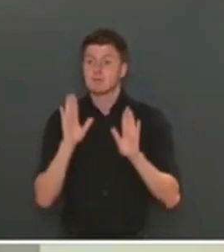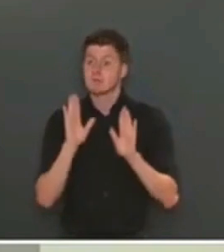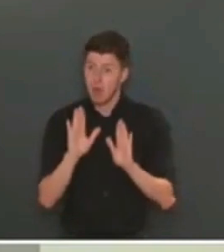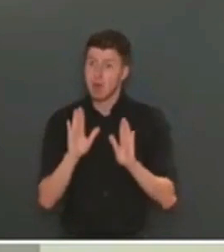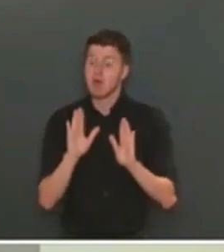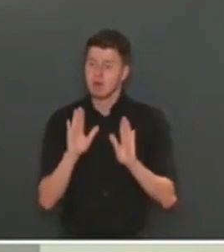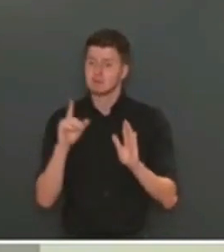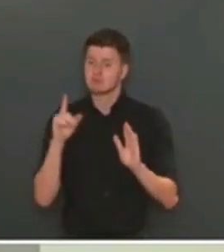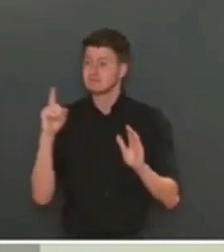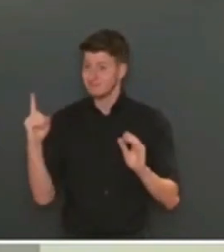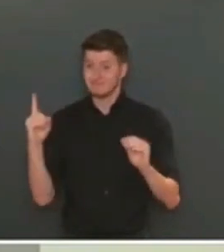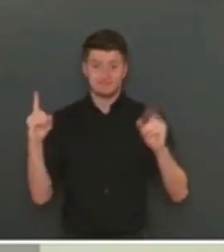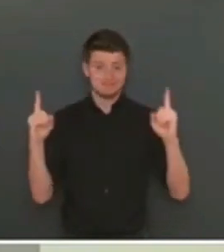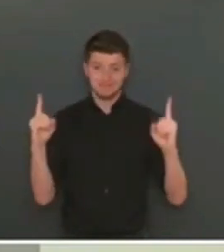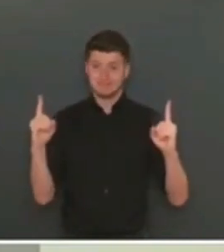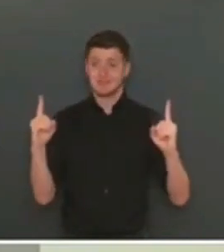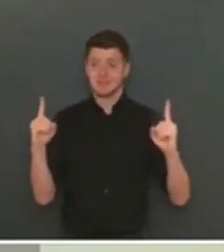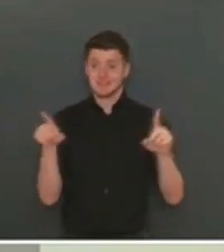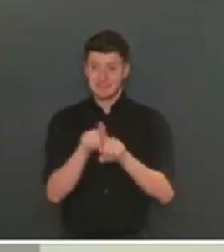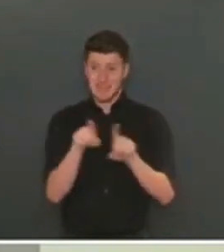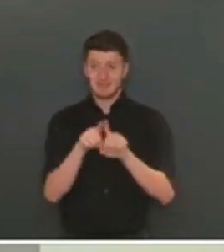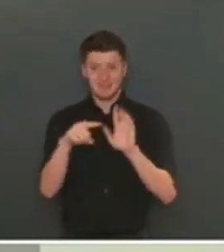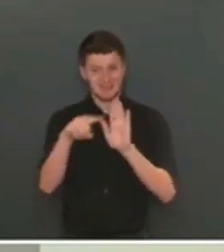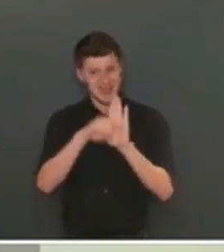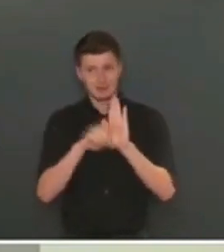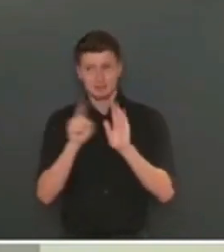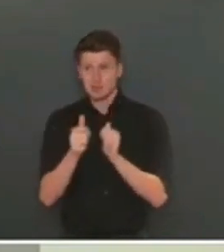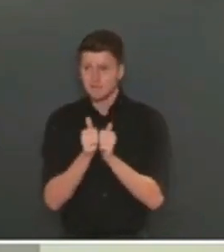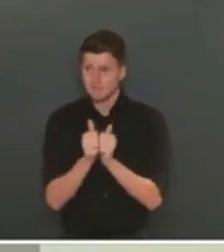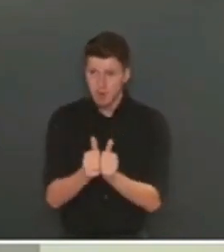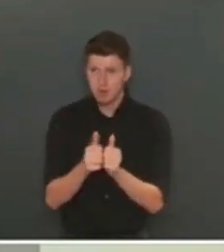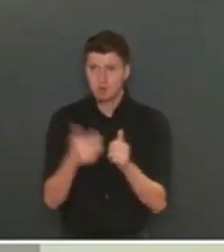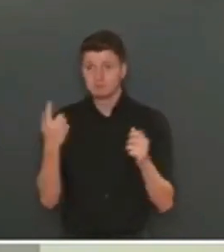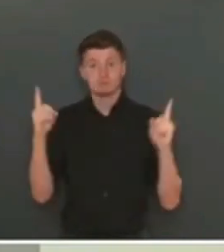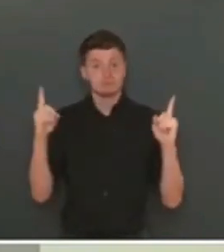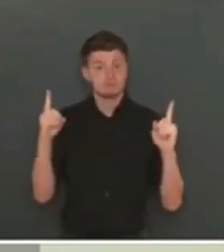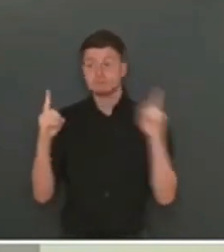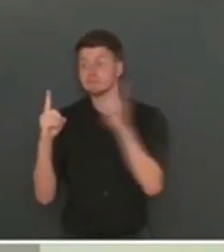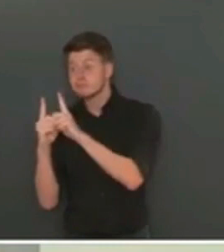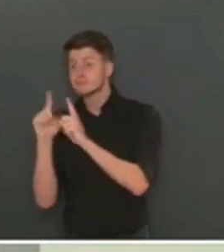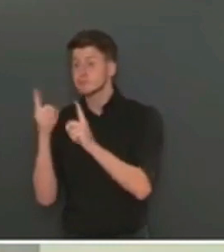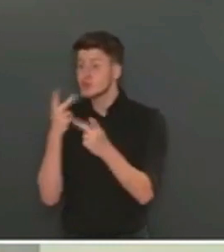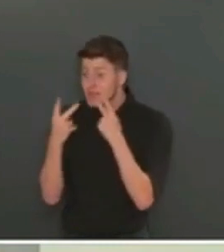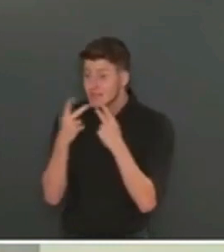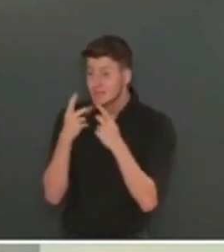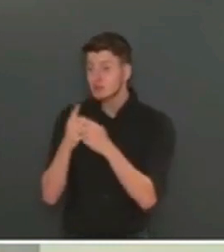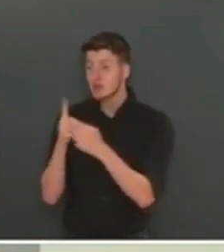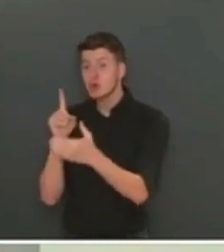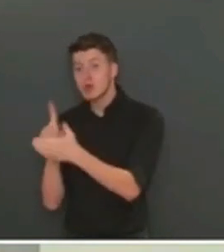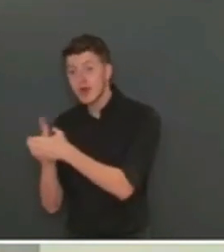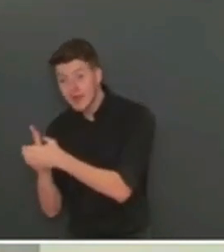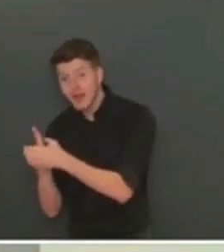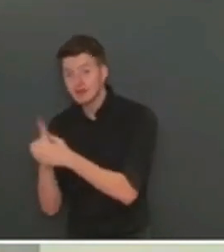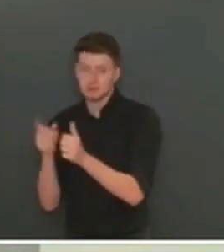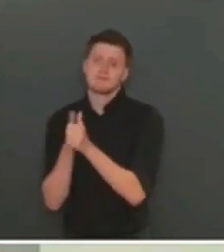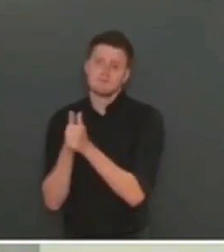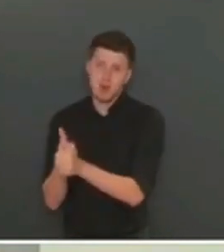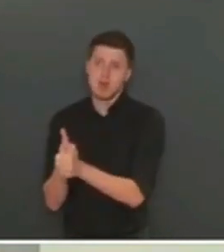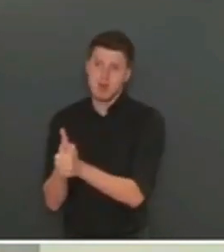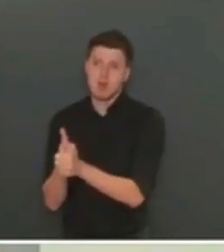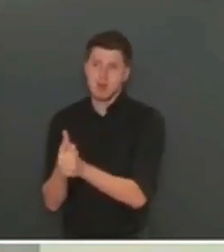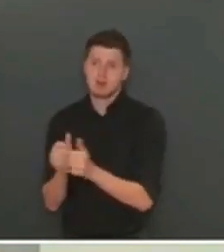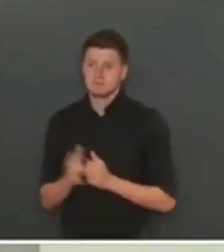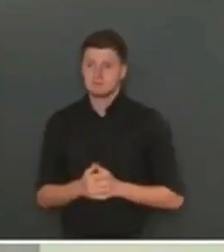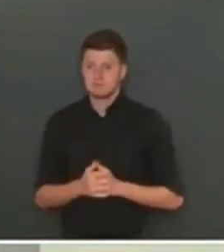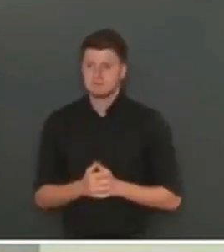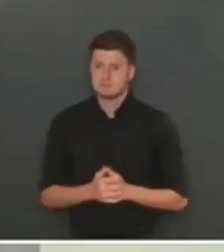retrouver. Bien entendu, les personnes devront se soumettre aux mêmes règles en ce qui concerne le testing et